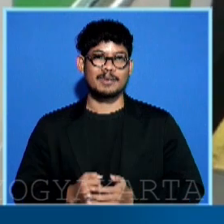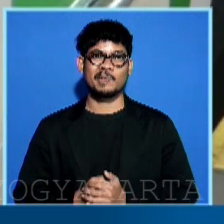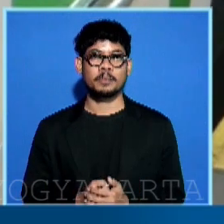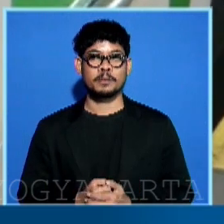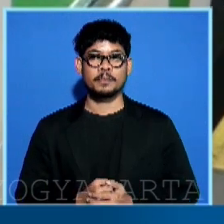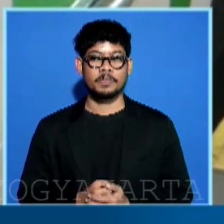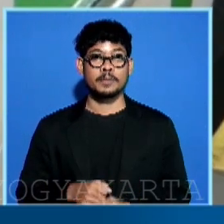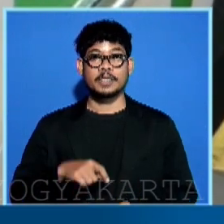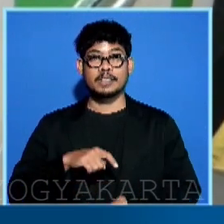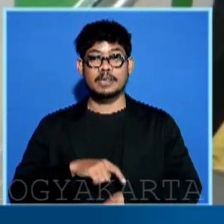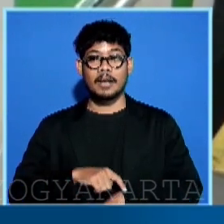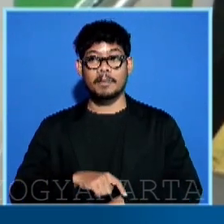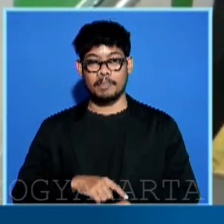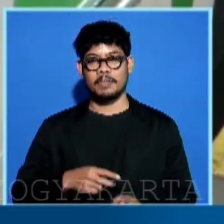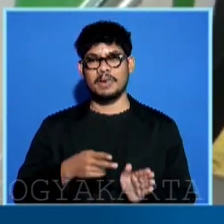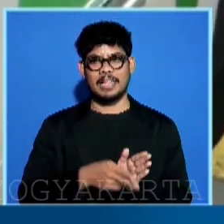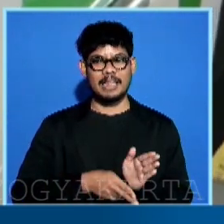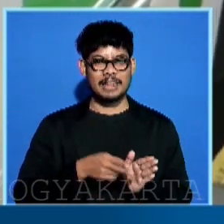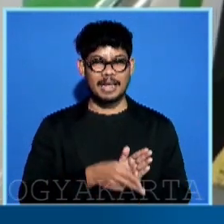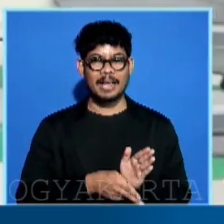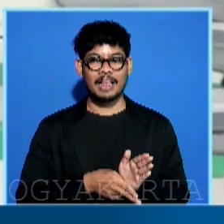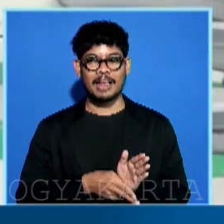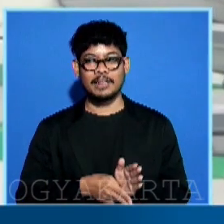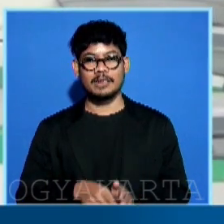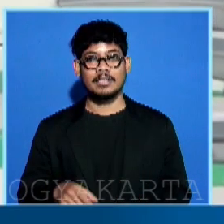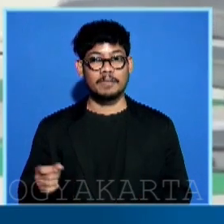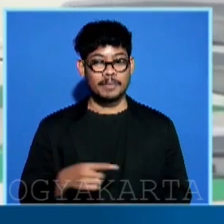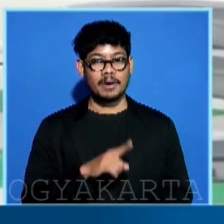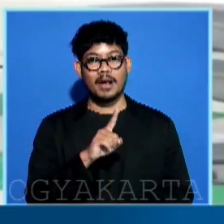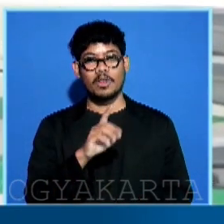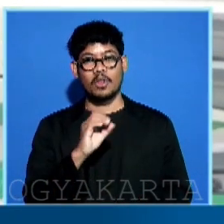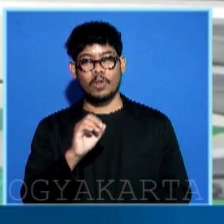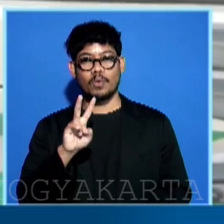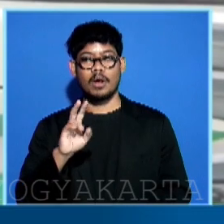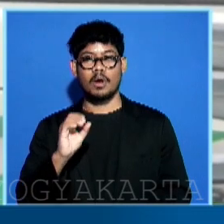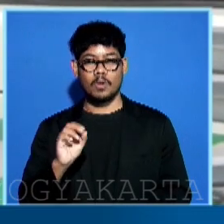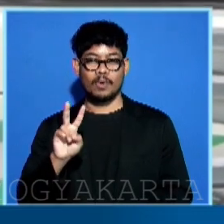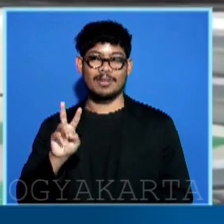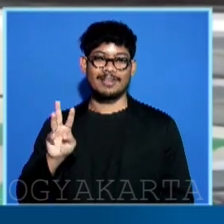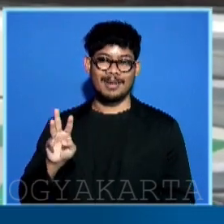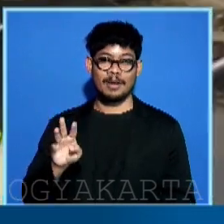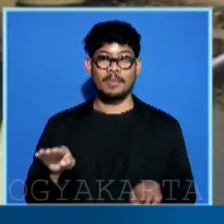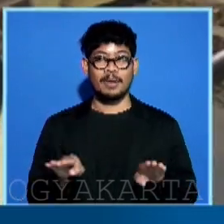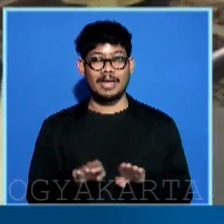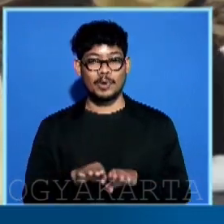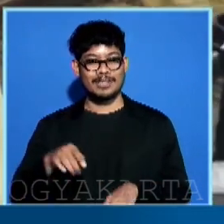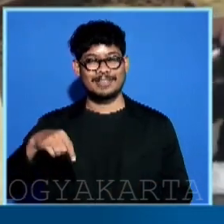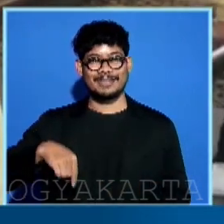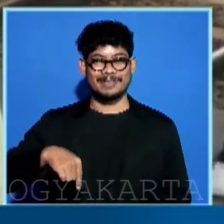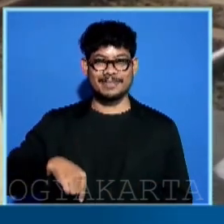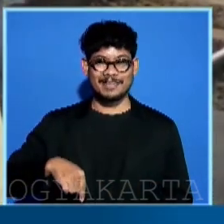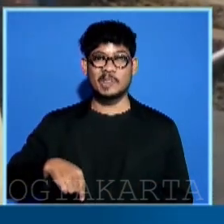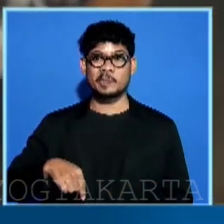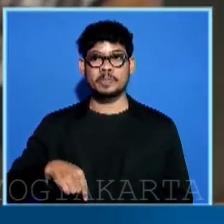ia Express mulai 1 Oktober 2023 pada masa angkutan nataru 2022-2023 Kai